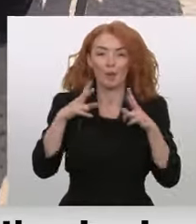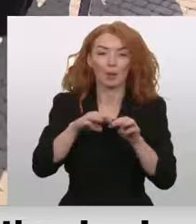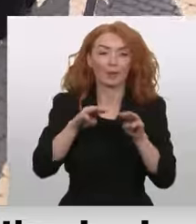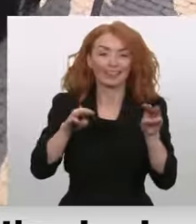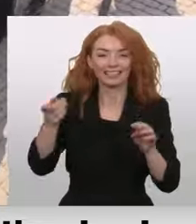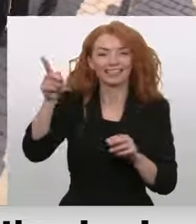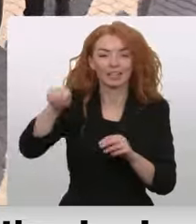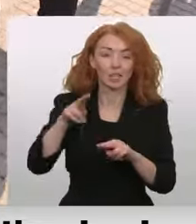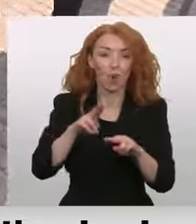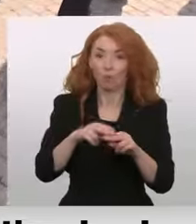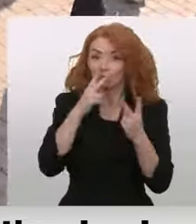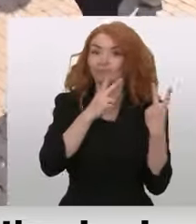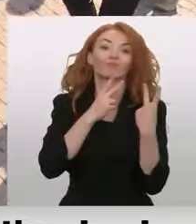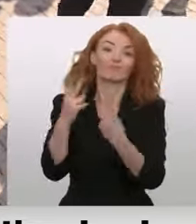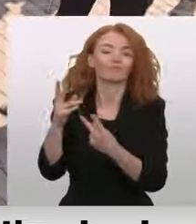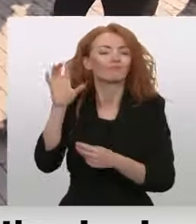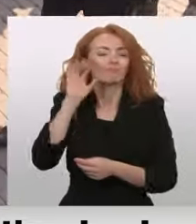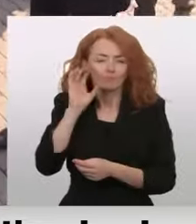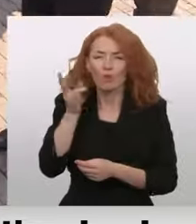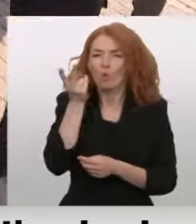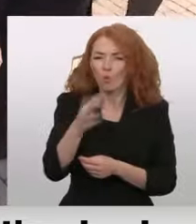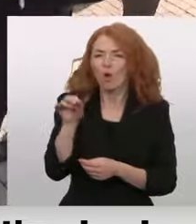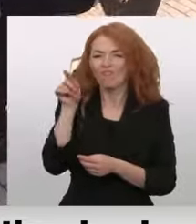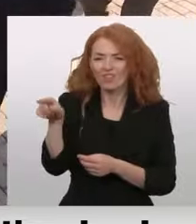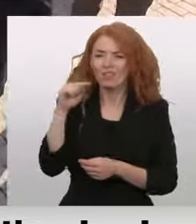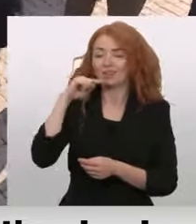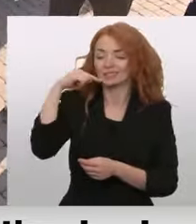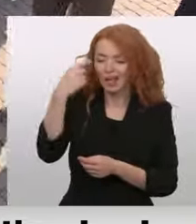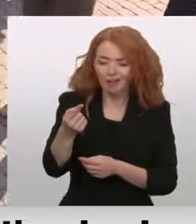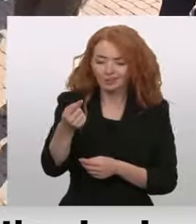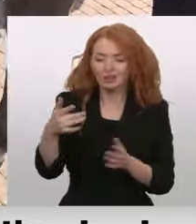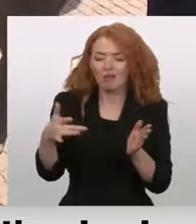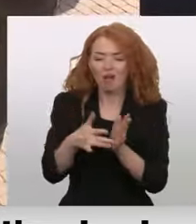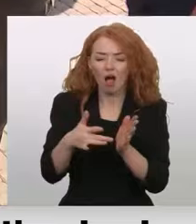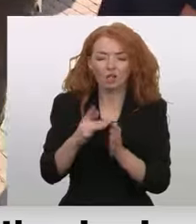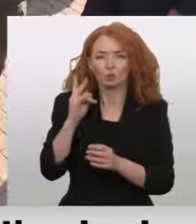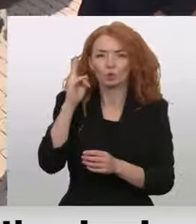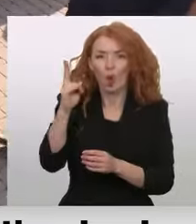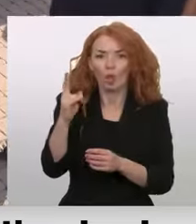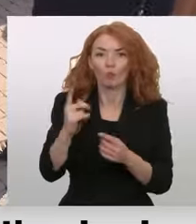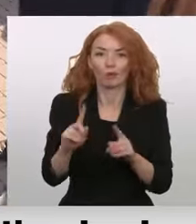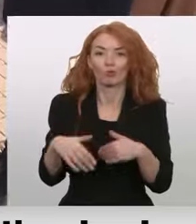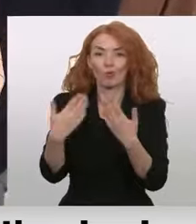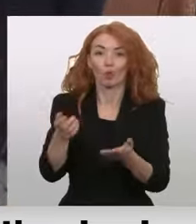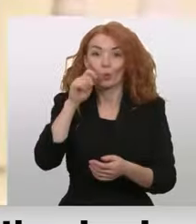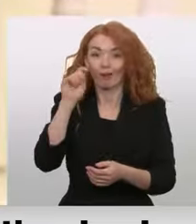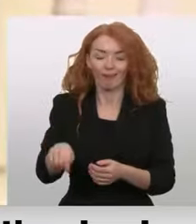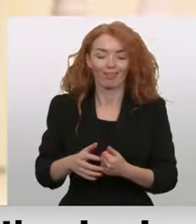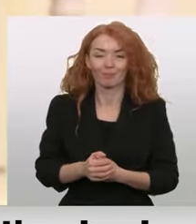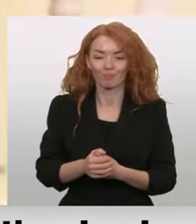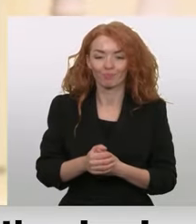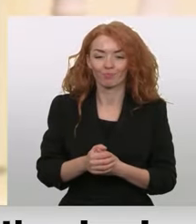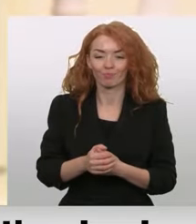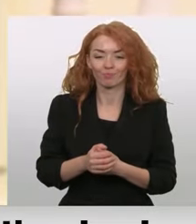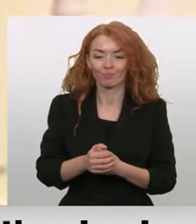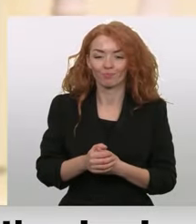Siliņa. Un paskatīsimies un paklausīsimies, ko viņa sacīja un kādi solījumi ir doti Ukrainai. Latvia